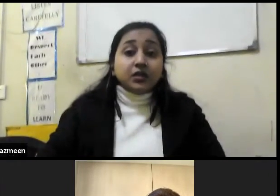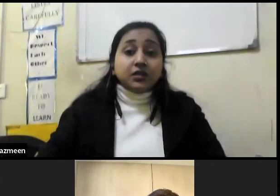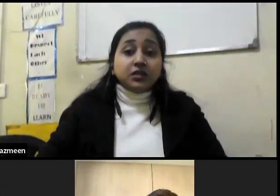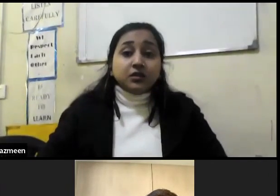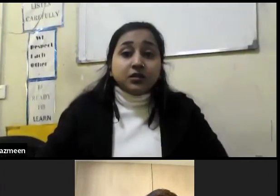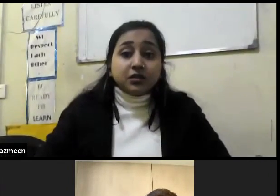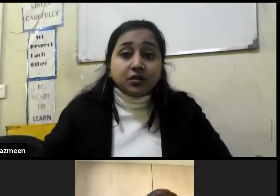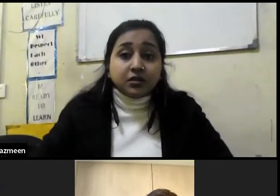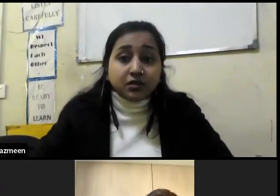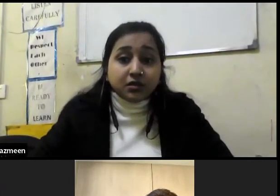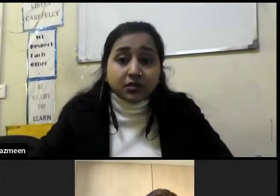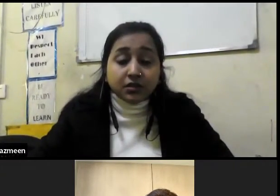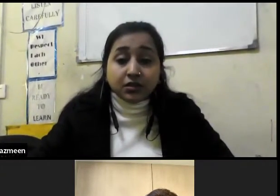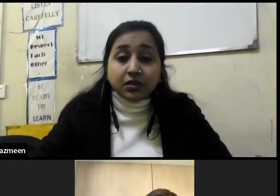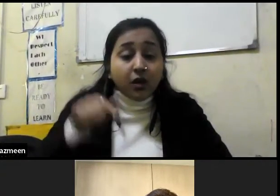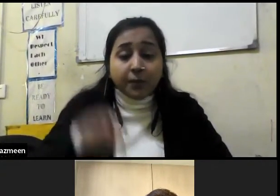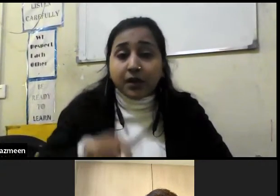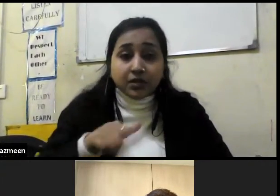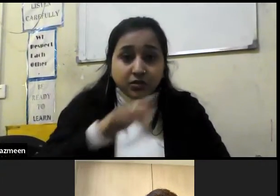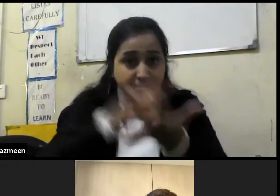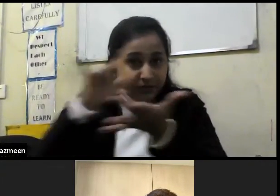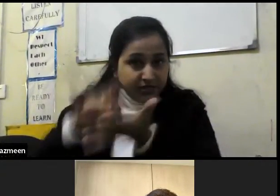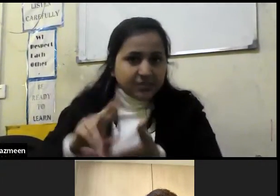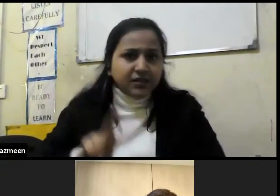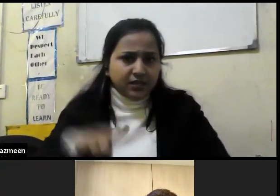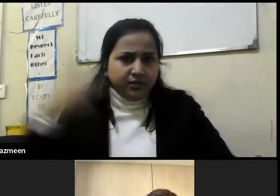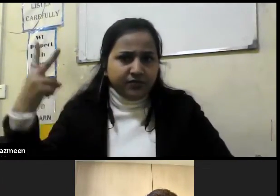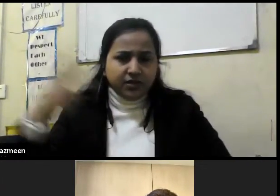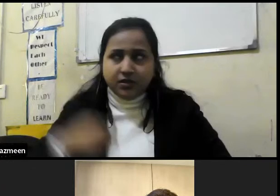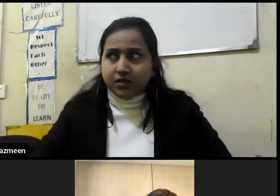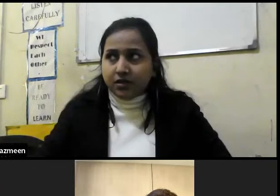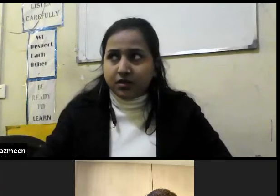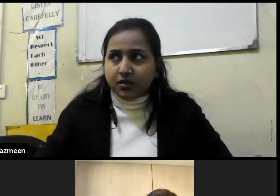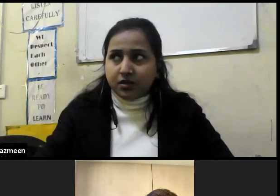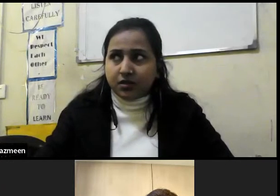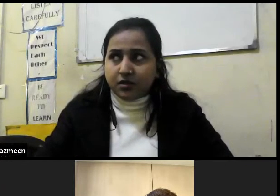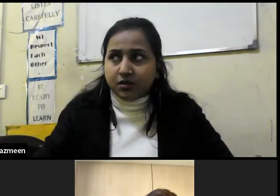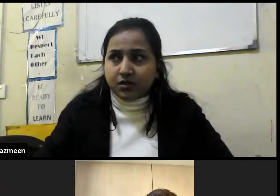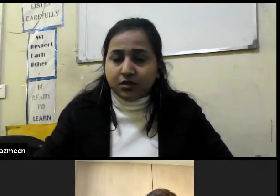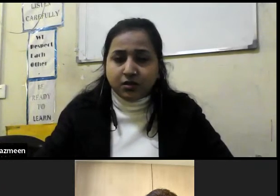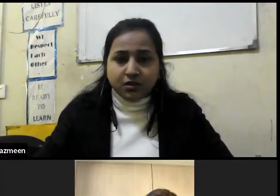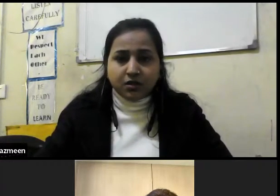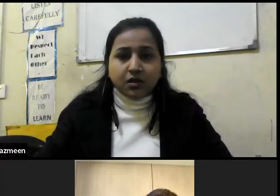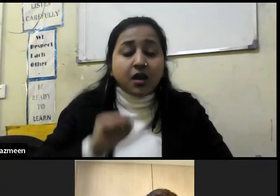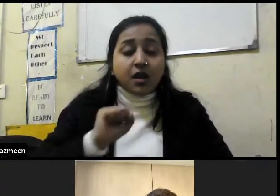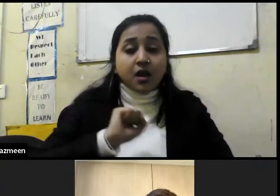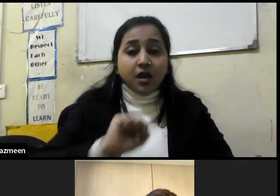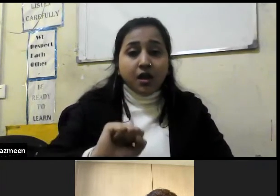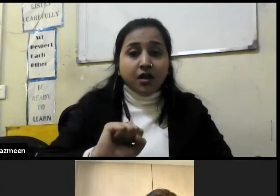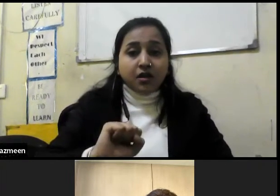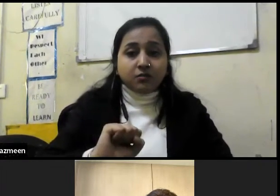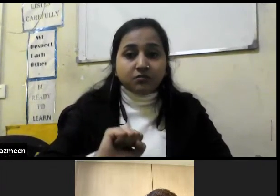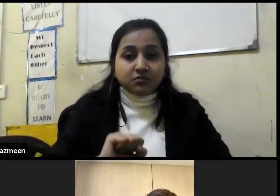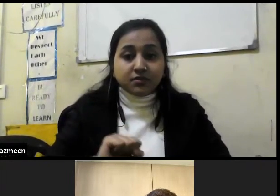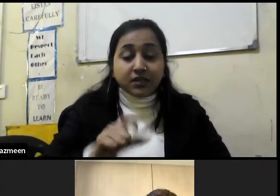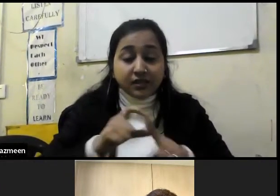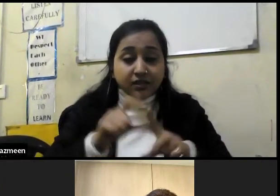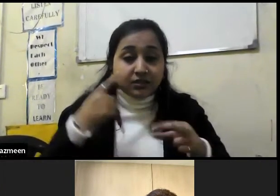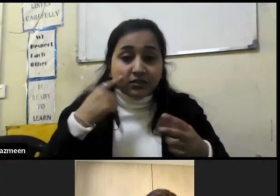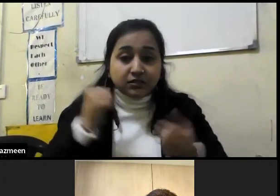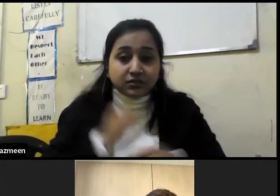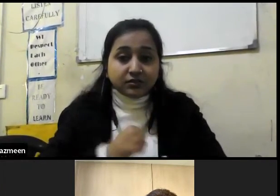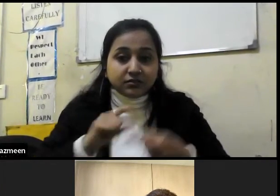आपका सेक्टर थोड़ा डिफरेंट है अभी तक जिस बात हुई, और what are the prospects of a digital ecosystem for